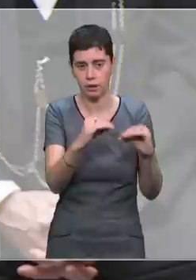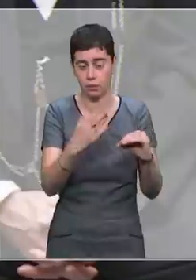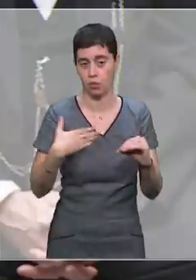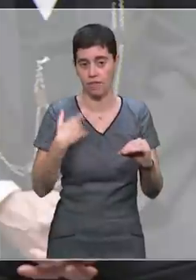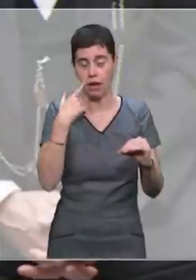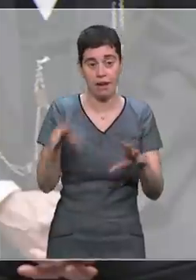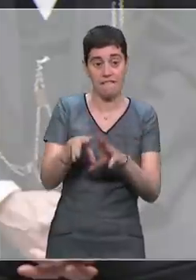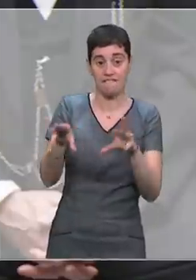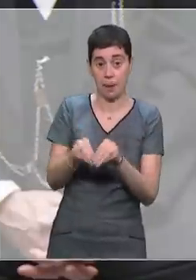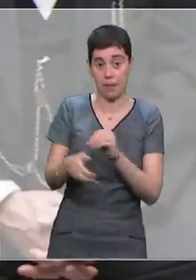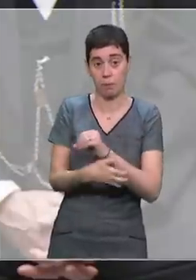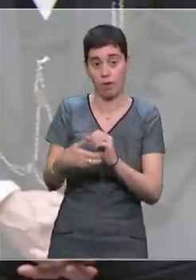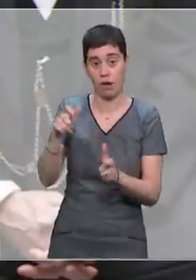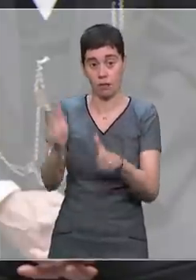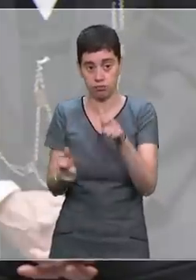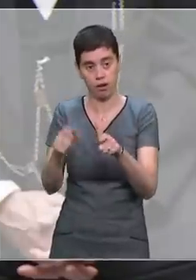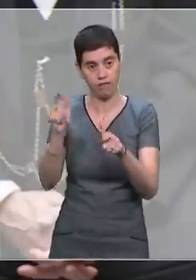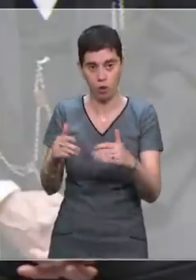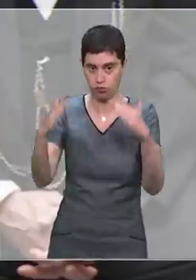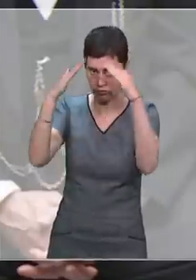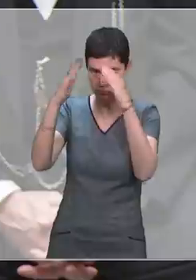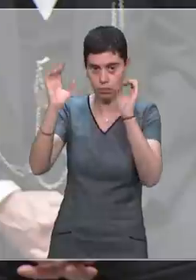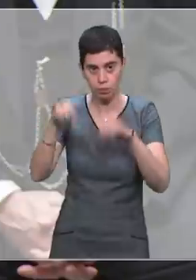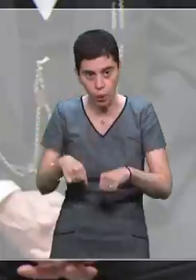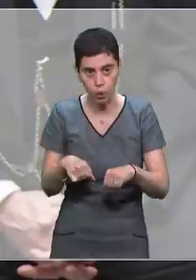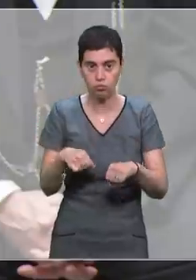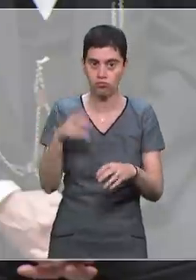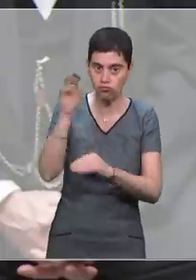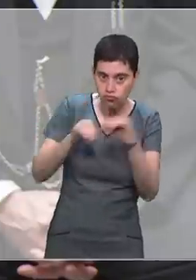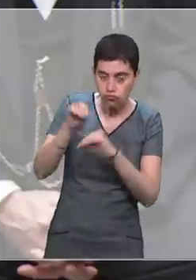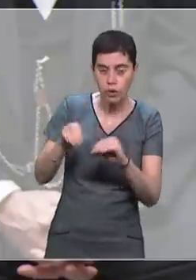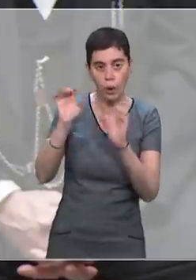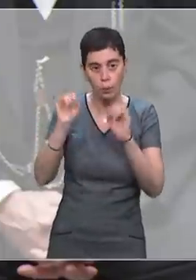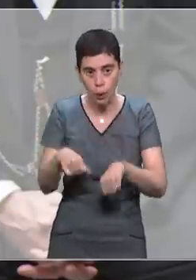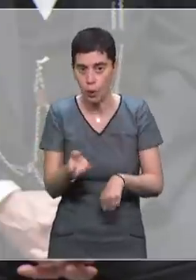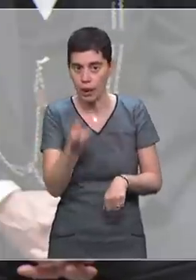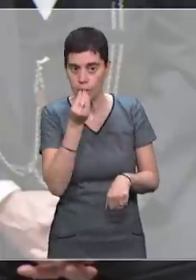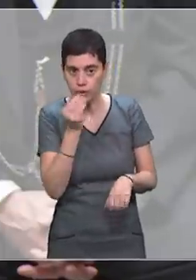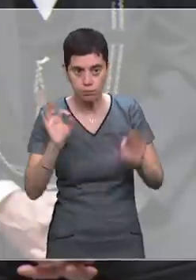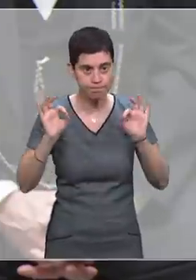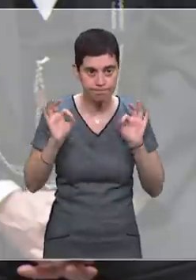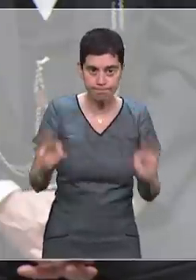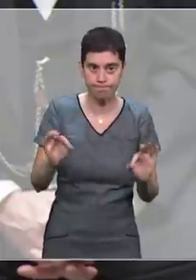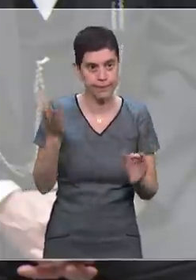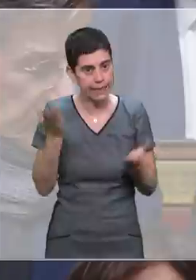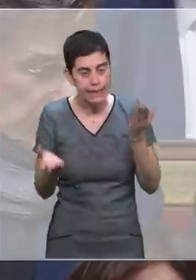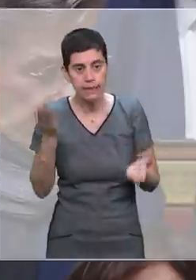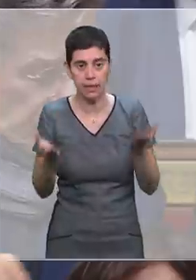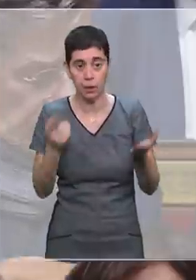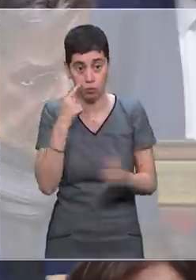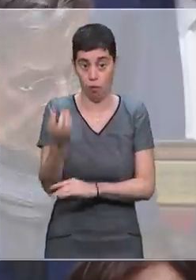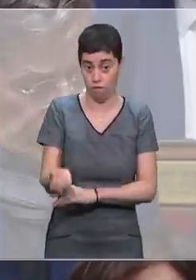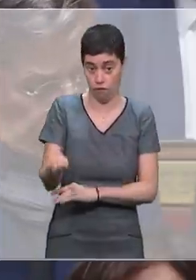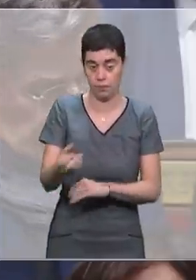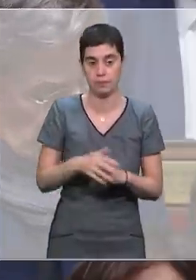aux familles précaires d'avoir un toit, de se soigner, de garantir une alimentation suffisante et équilibrée à leurs